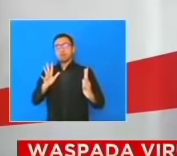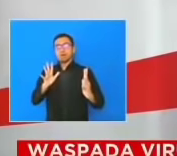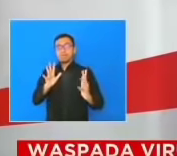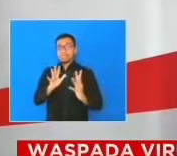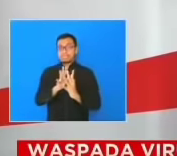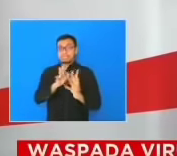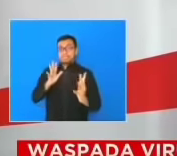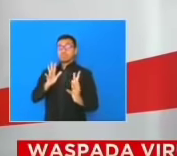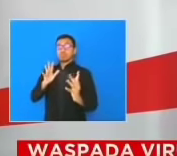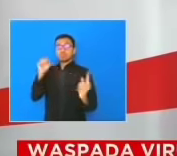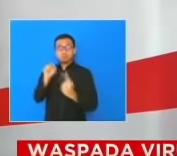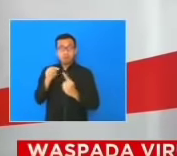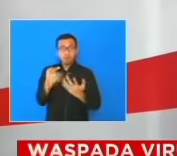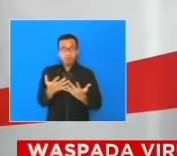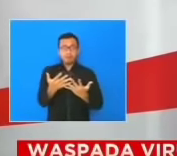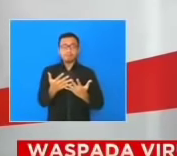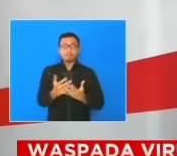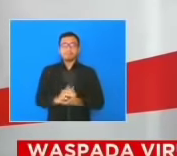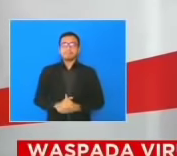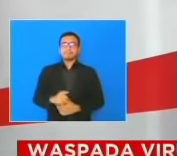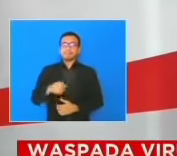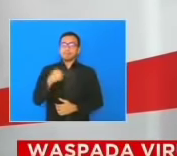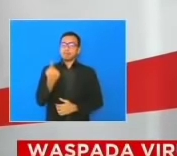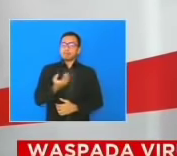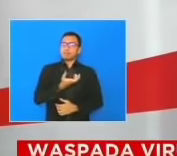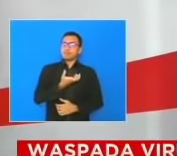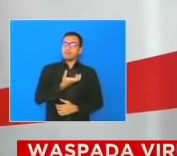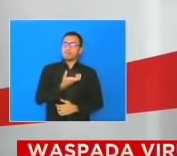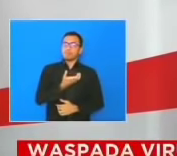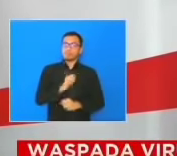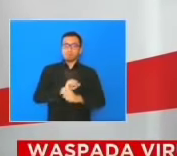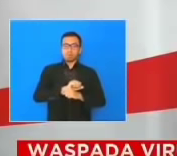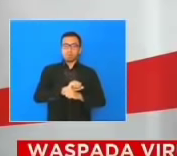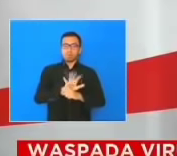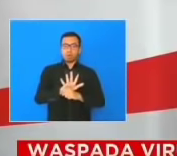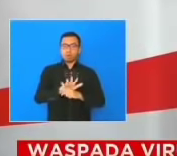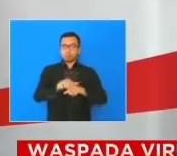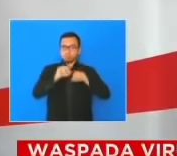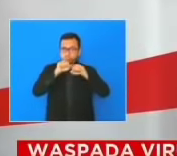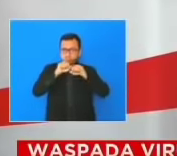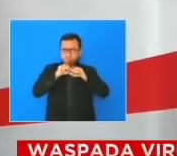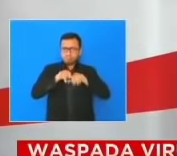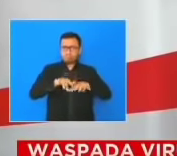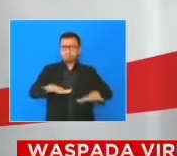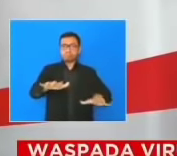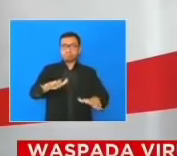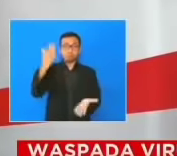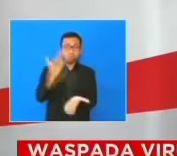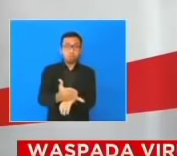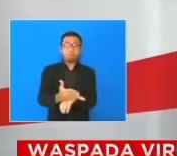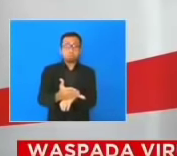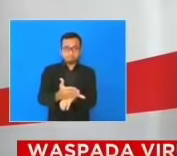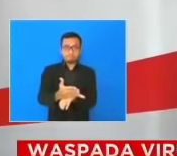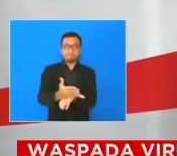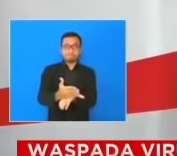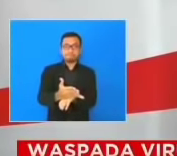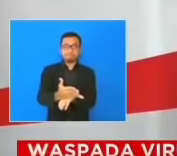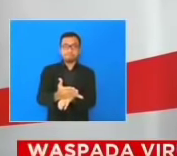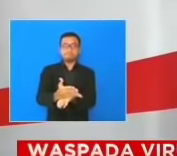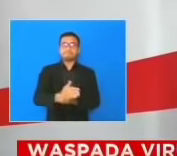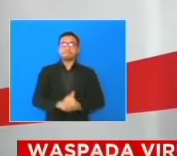jaminan bahwa rantai penularan COVID-19 ini bisa kita